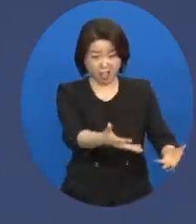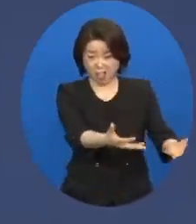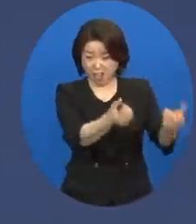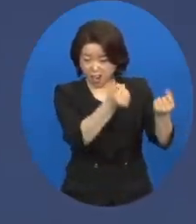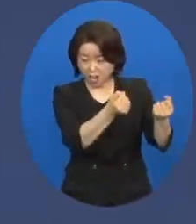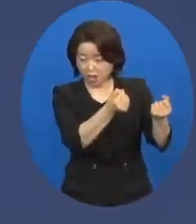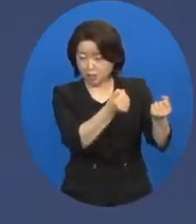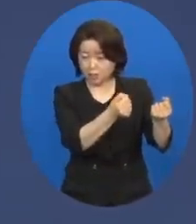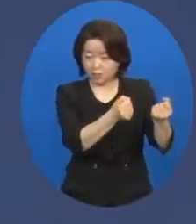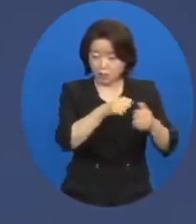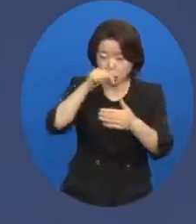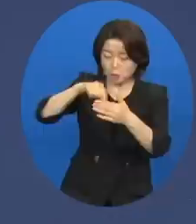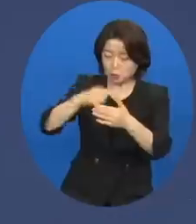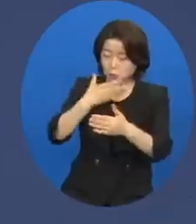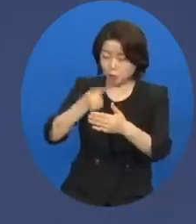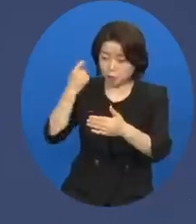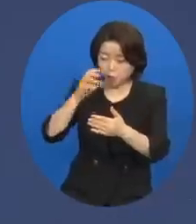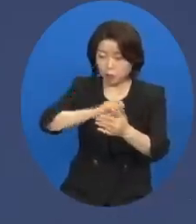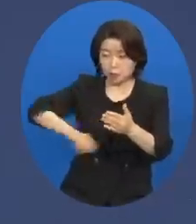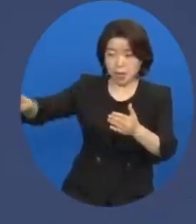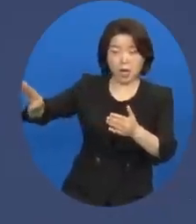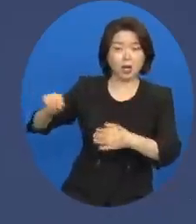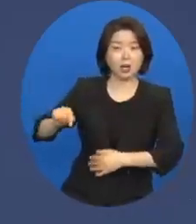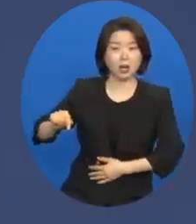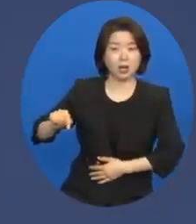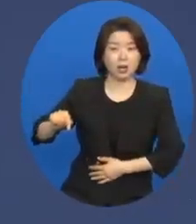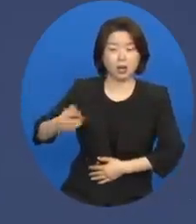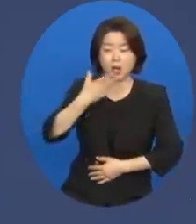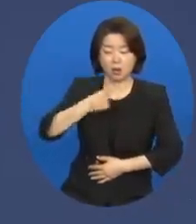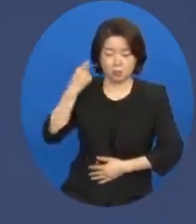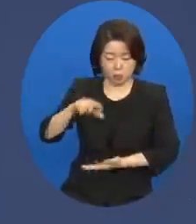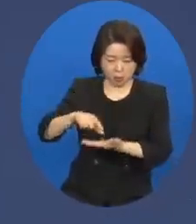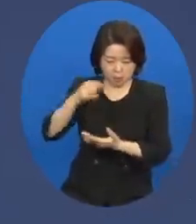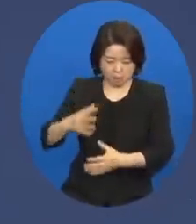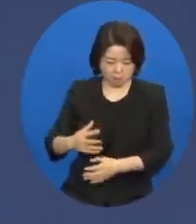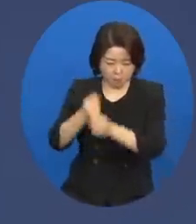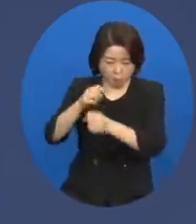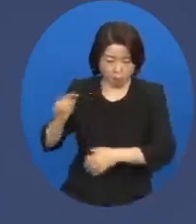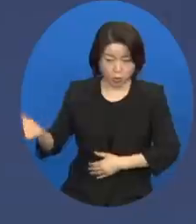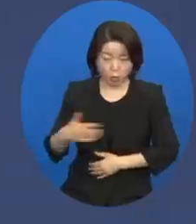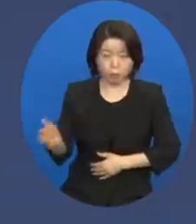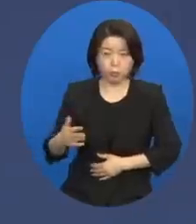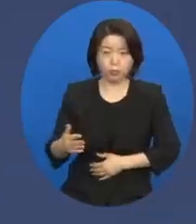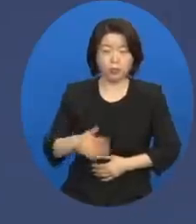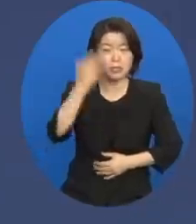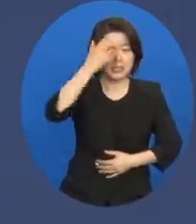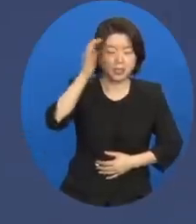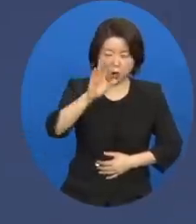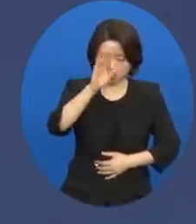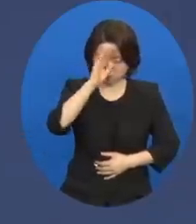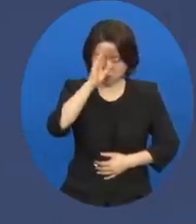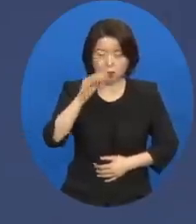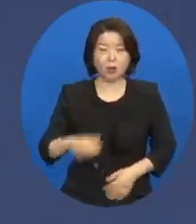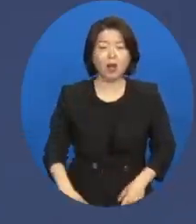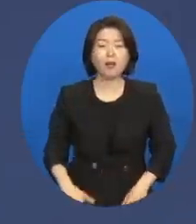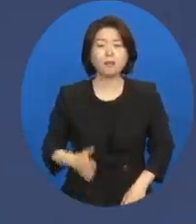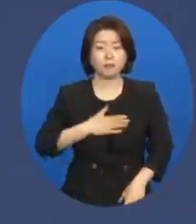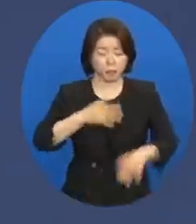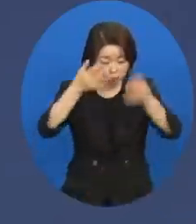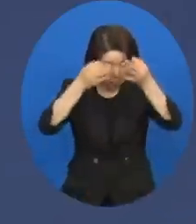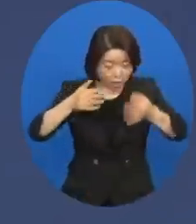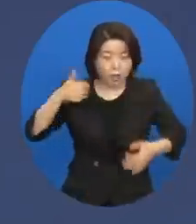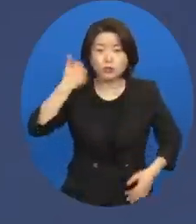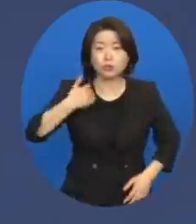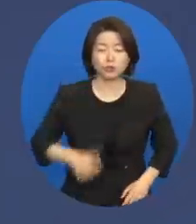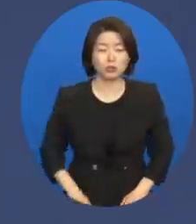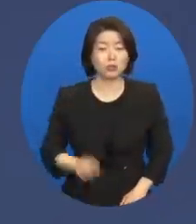이 복음을 잃어버렸더니 복음의 핵심을 잃어버렸더니 영혼이 병들어서 내가 누군지